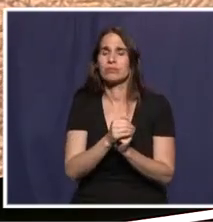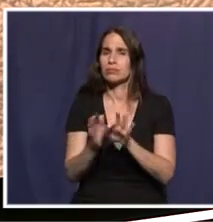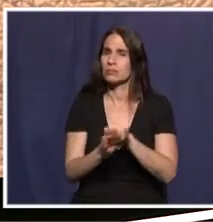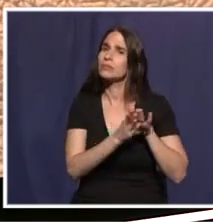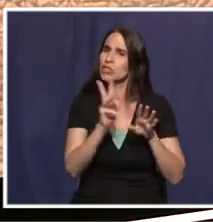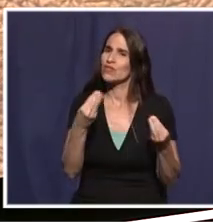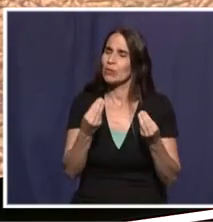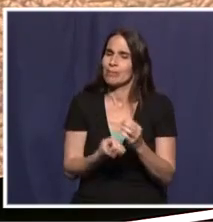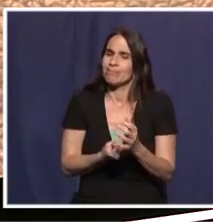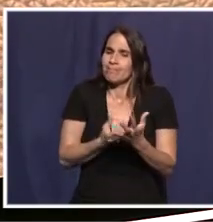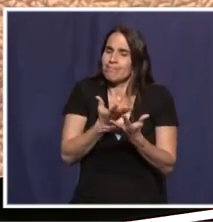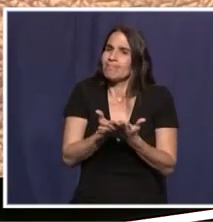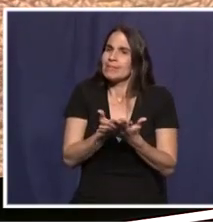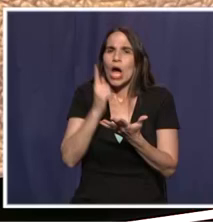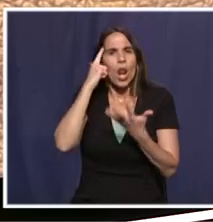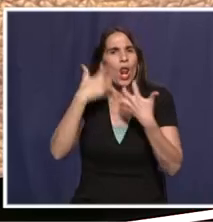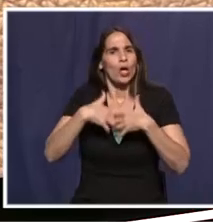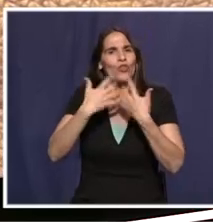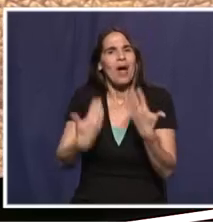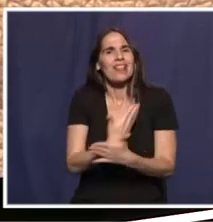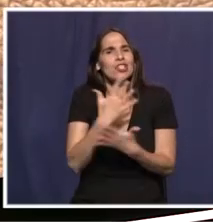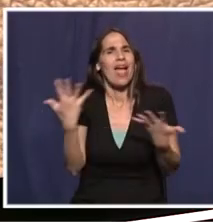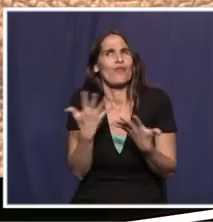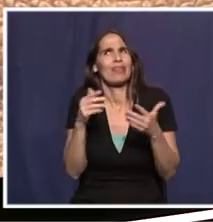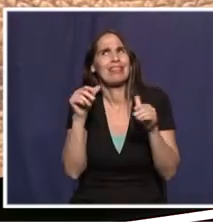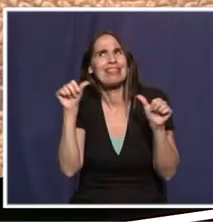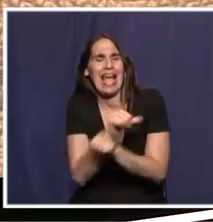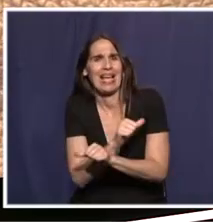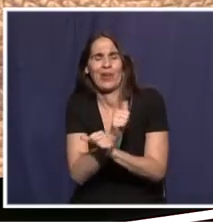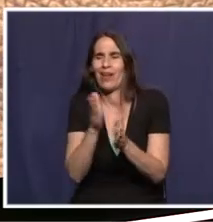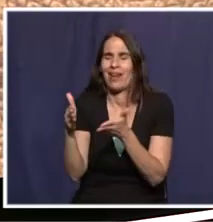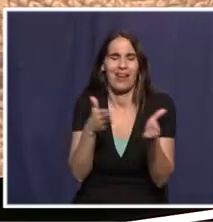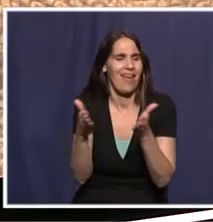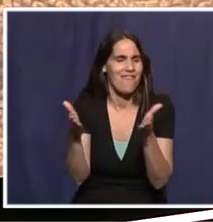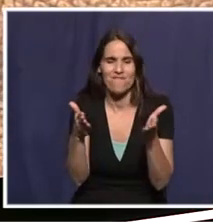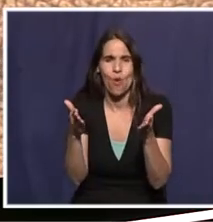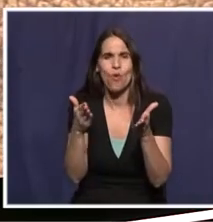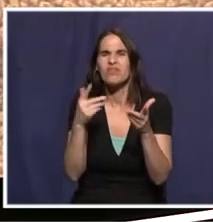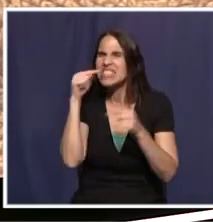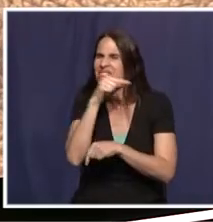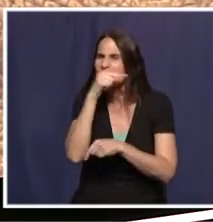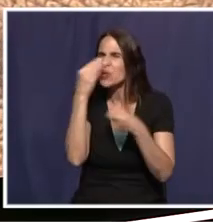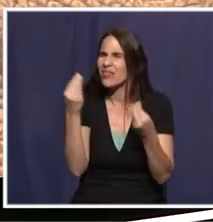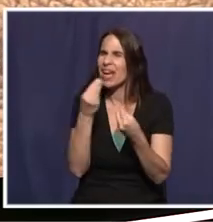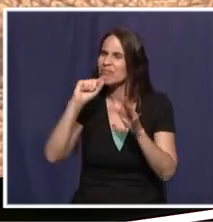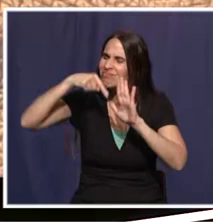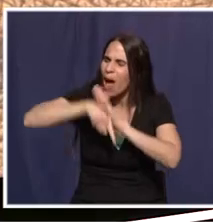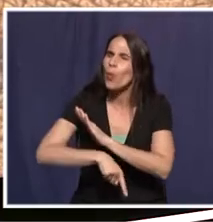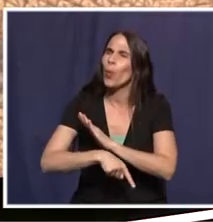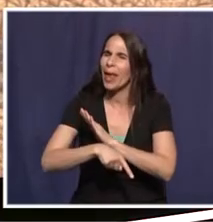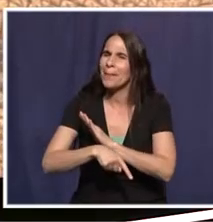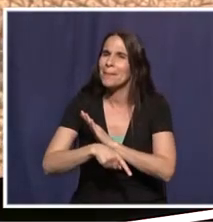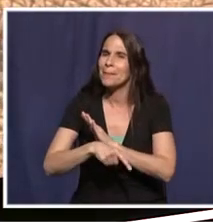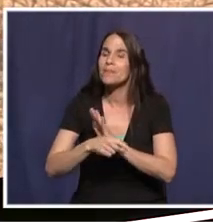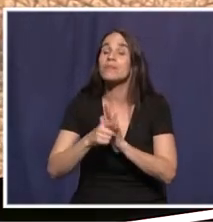אותנו לחישוב מסלול מחדש. איפה טעינו בכיוון הכללי? איפה פספסנו נושאים לטיפול עמוק ואמיץ של כולם? ויש